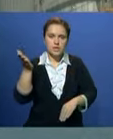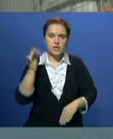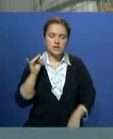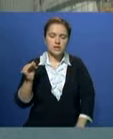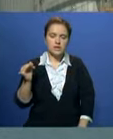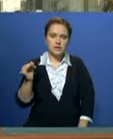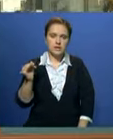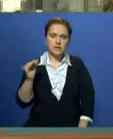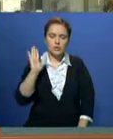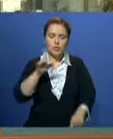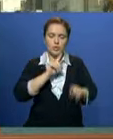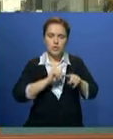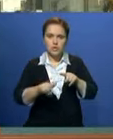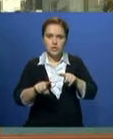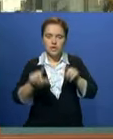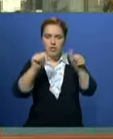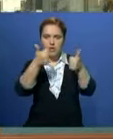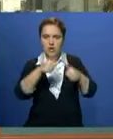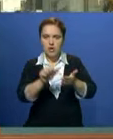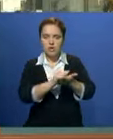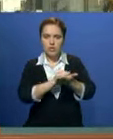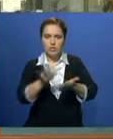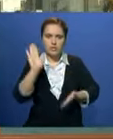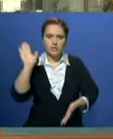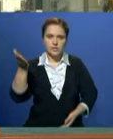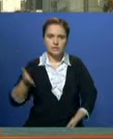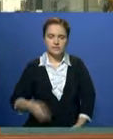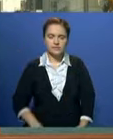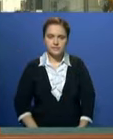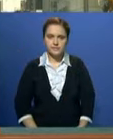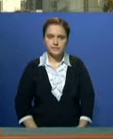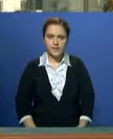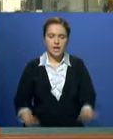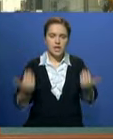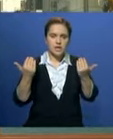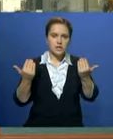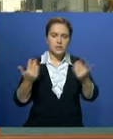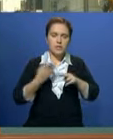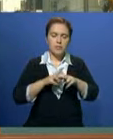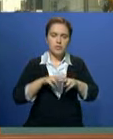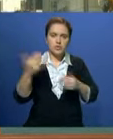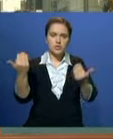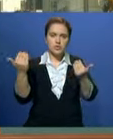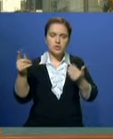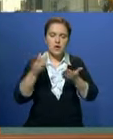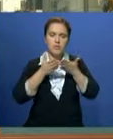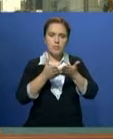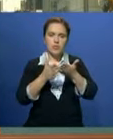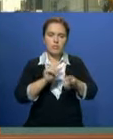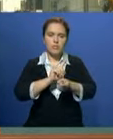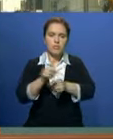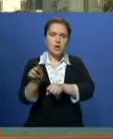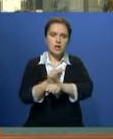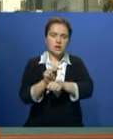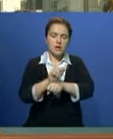и по ускорению процедур оформления грузов. В настоящий момент порт претерпевает ряд